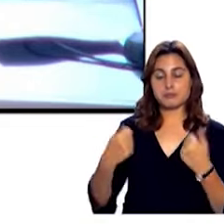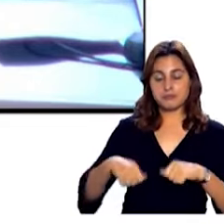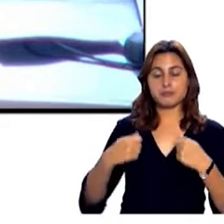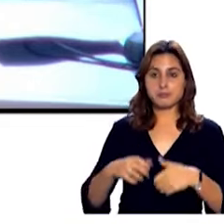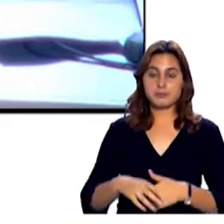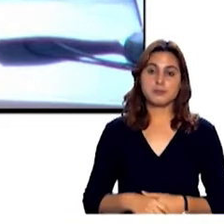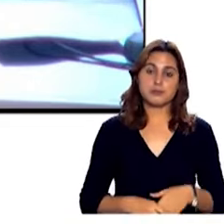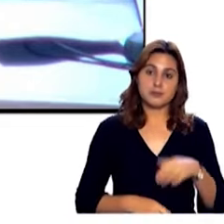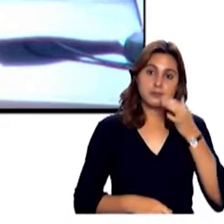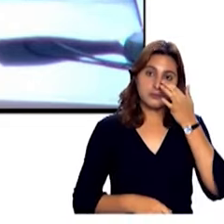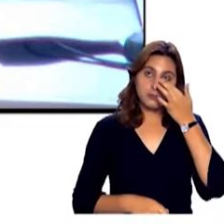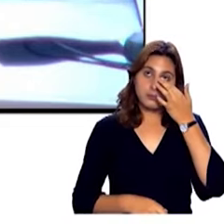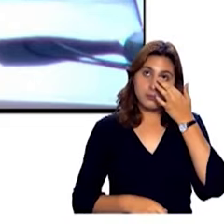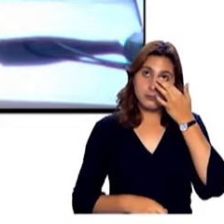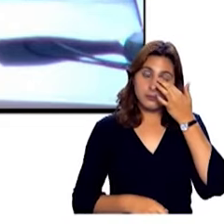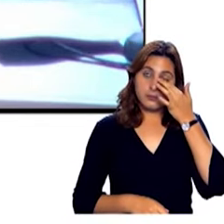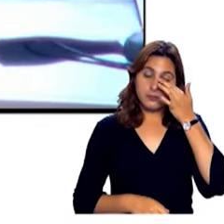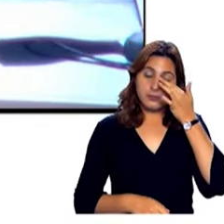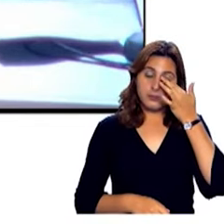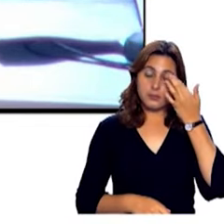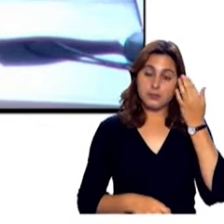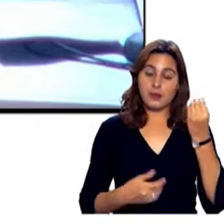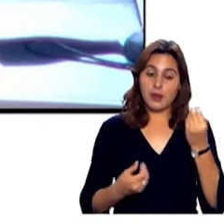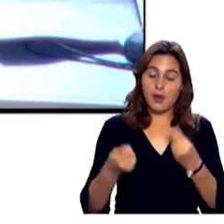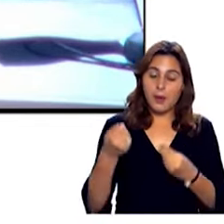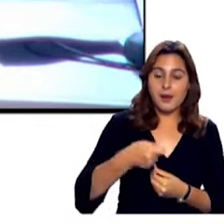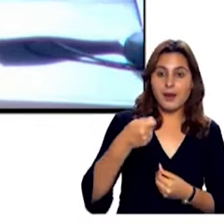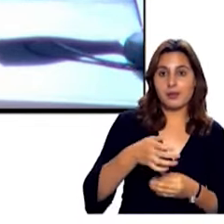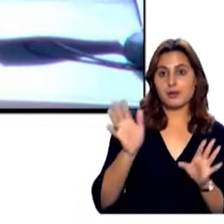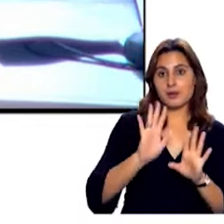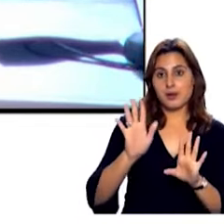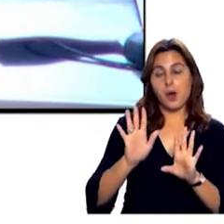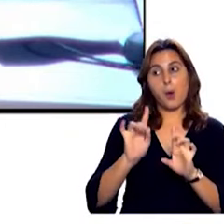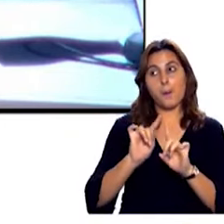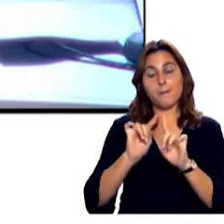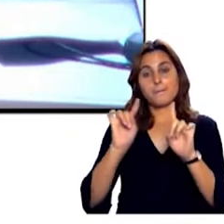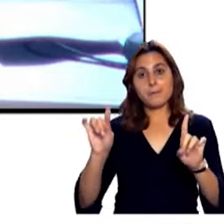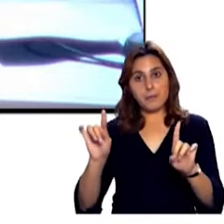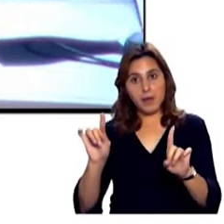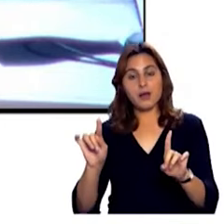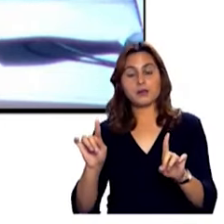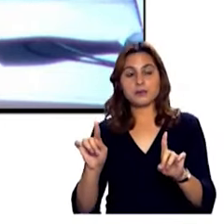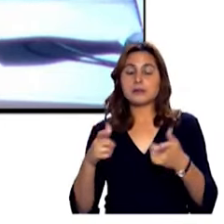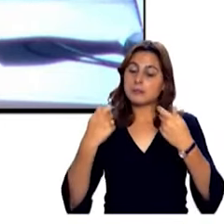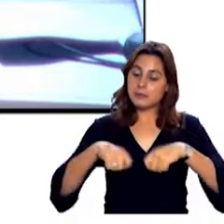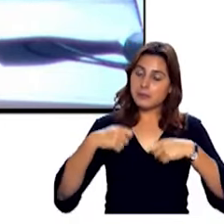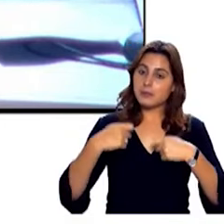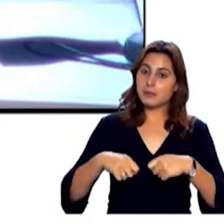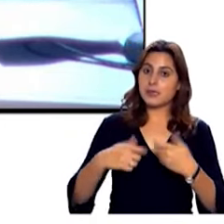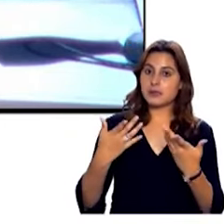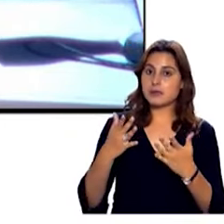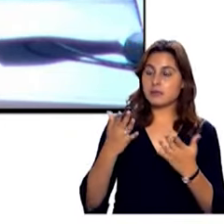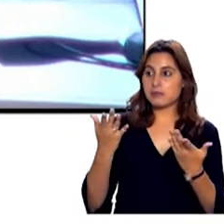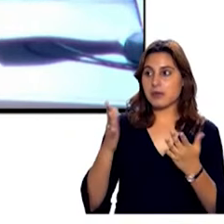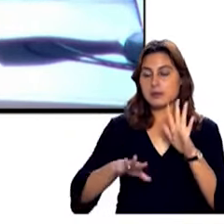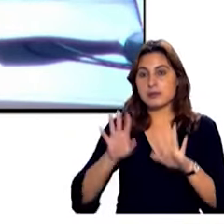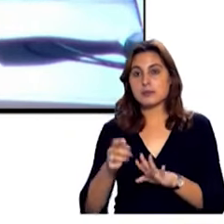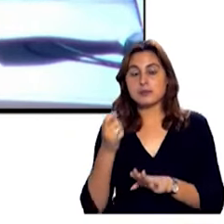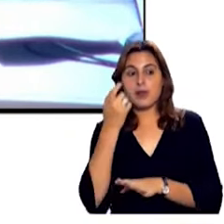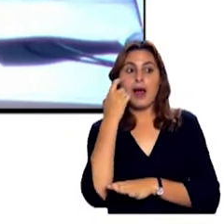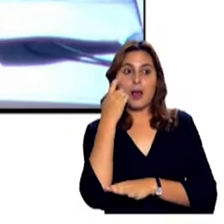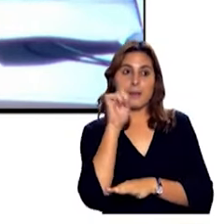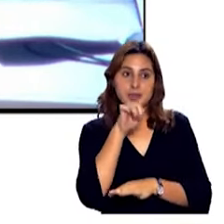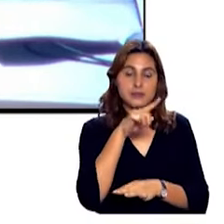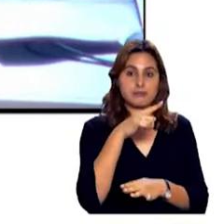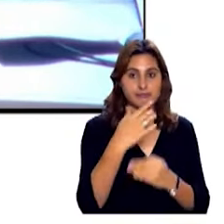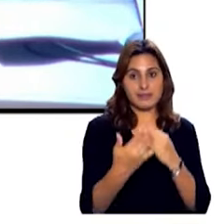un précédent pédagogique parce qu'il va permettre de créer de créer un chage jurispruden